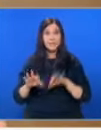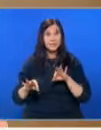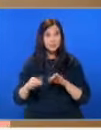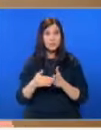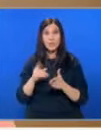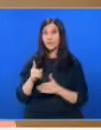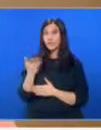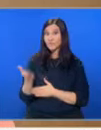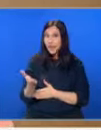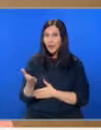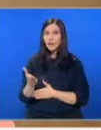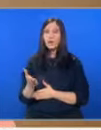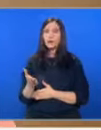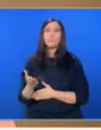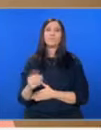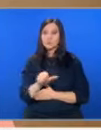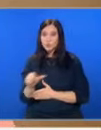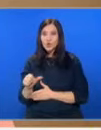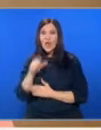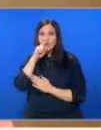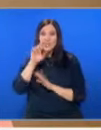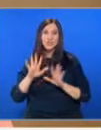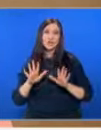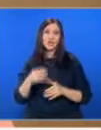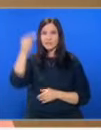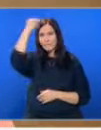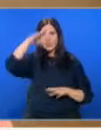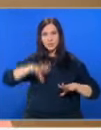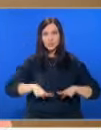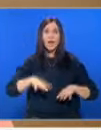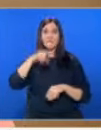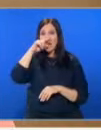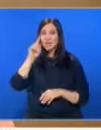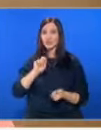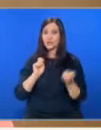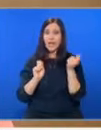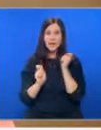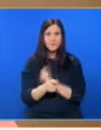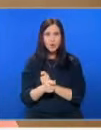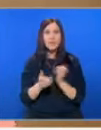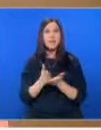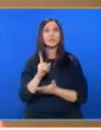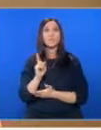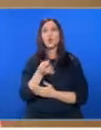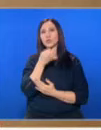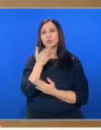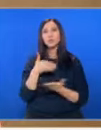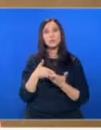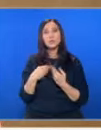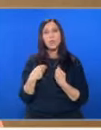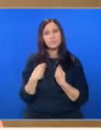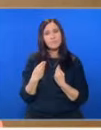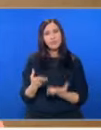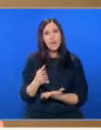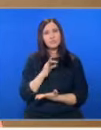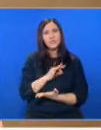за да може в нея да бъдат откроени важнищите неща за българските граждани, важните реформи, начина по който да се случат, за да си дадем